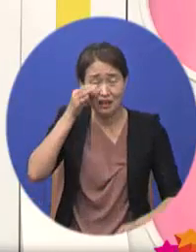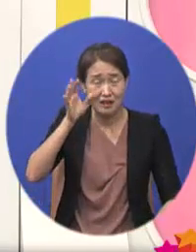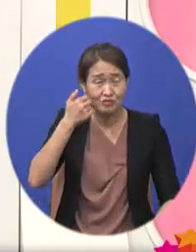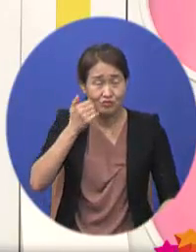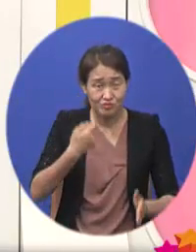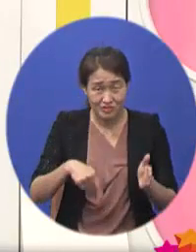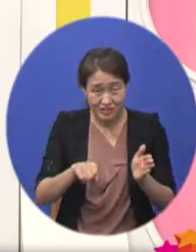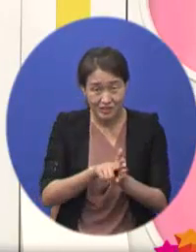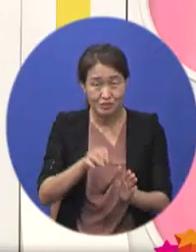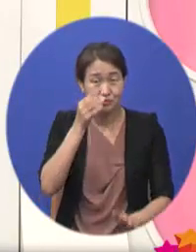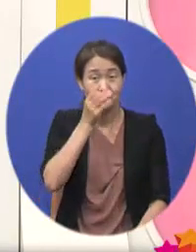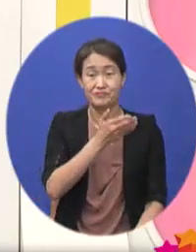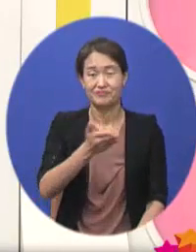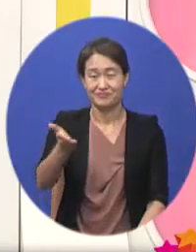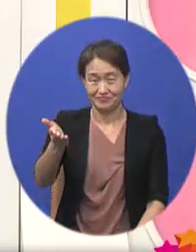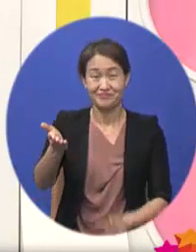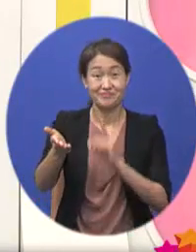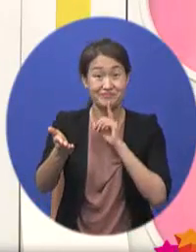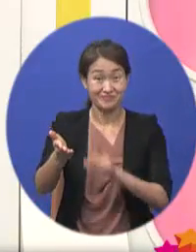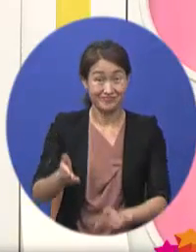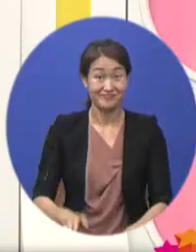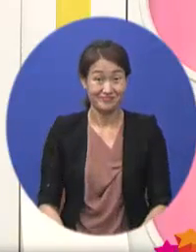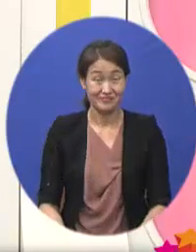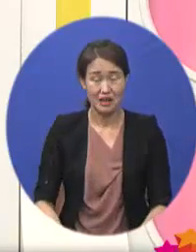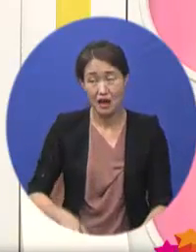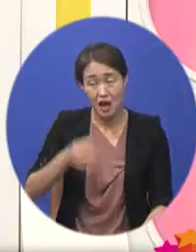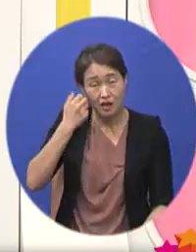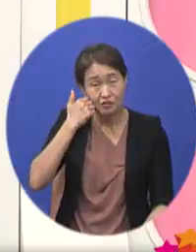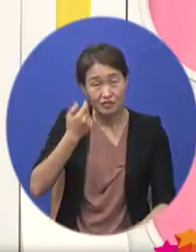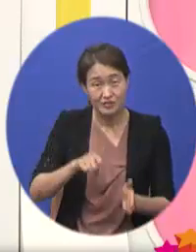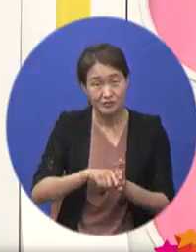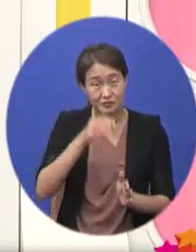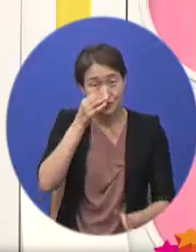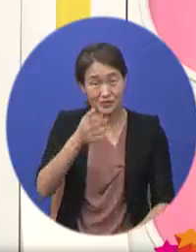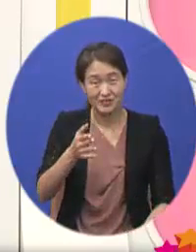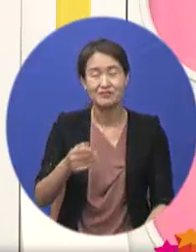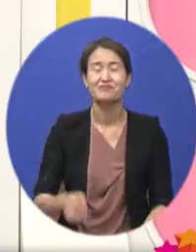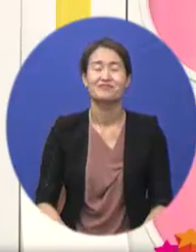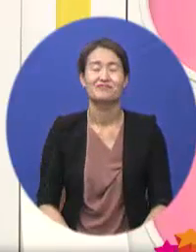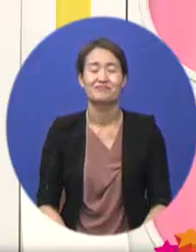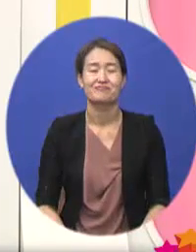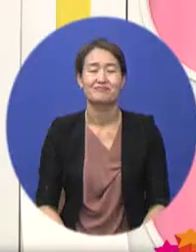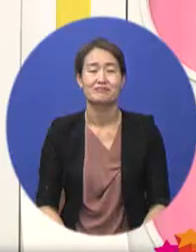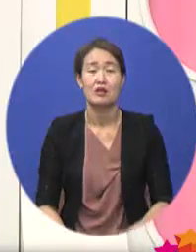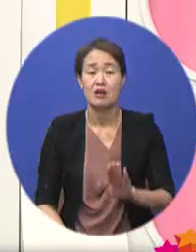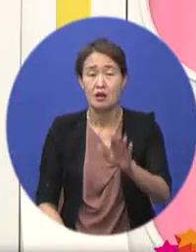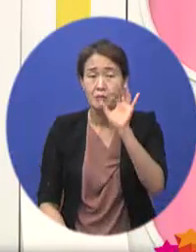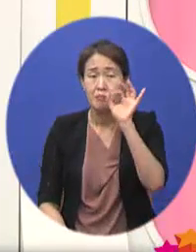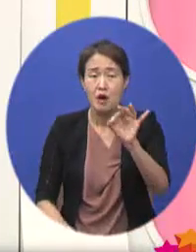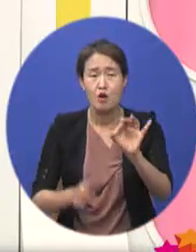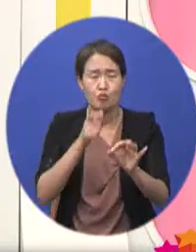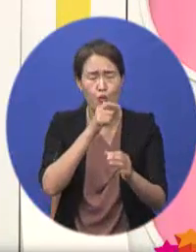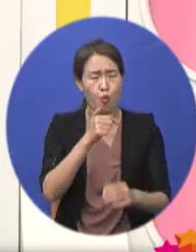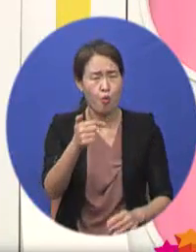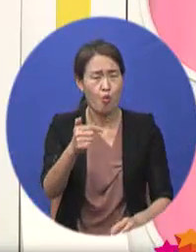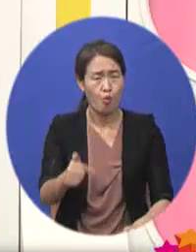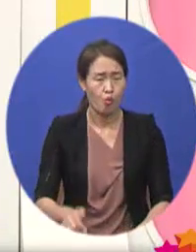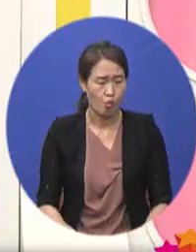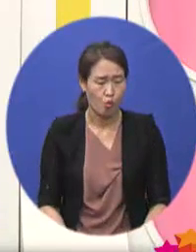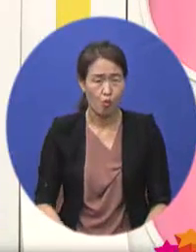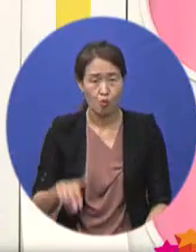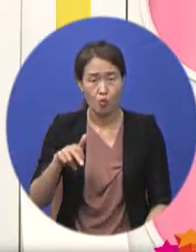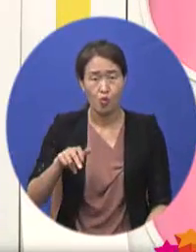분들 예. 한 번만 더 알려드릴게요. 예, 힐링푸드 예. 퀴즈가 있거든요. 네. 안 보신 분들 위해서 보여드릴게요. 보여주세요. 이것은요 수분 함량이